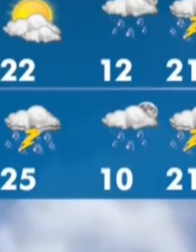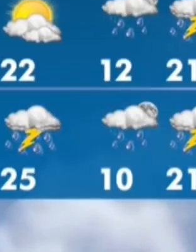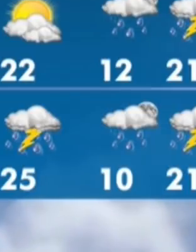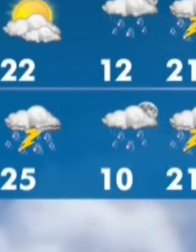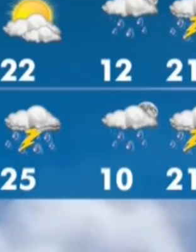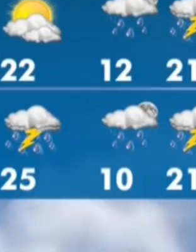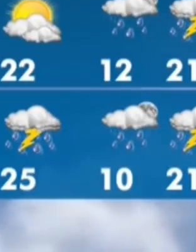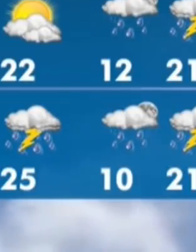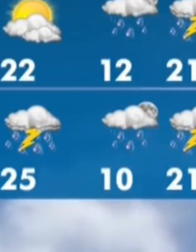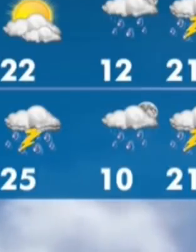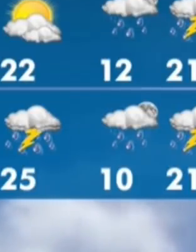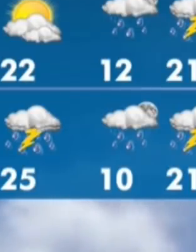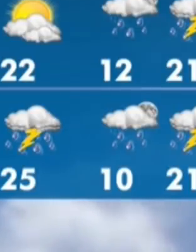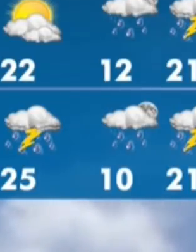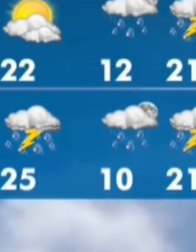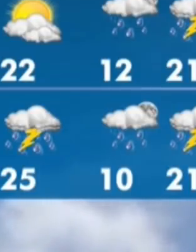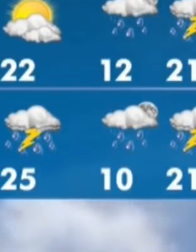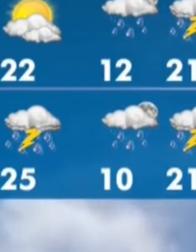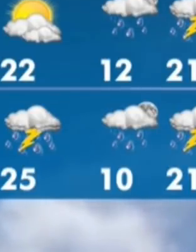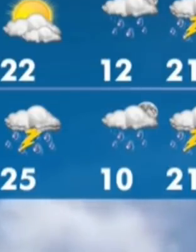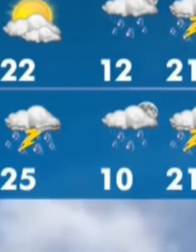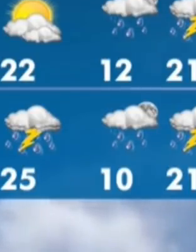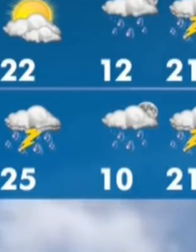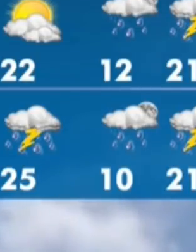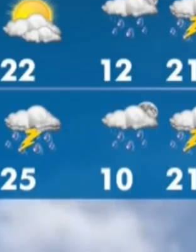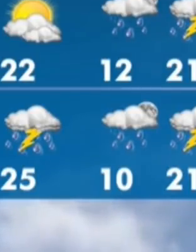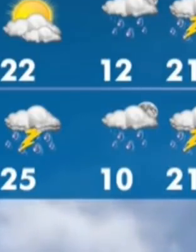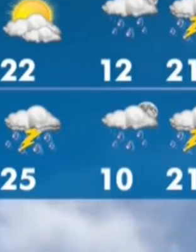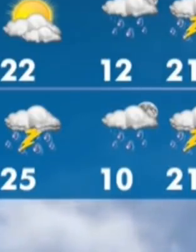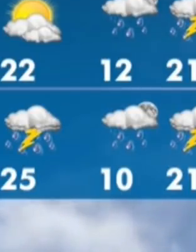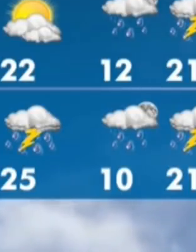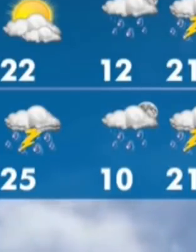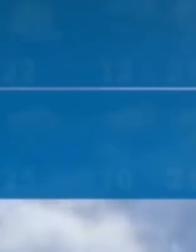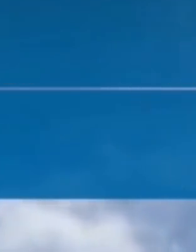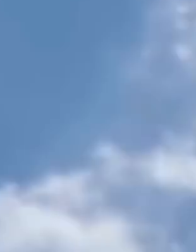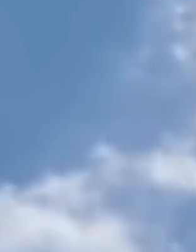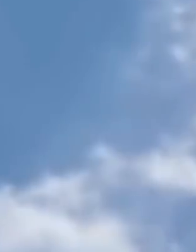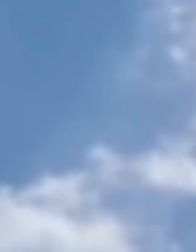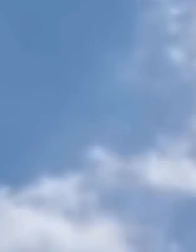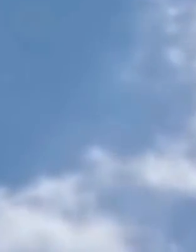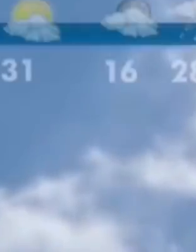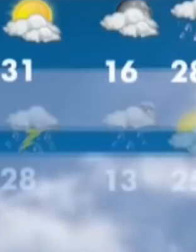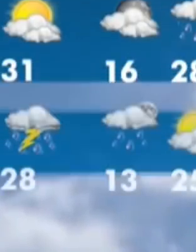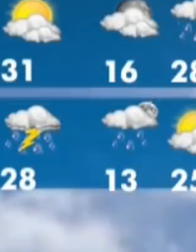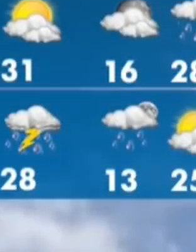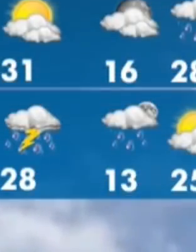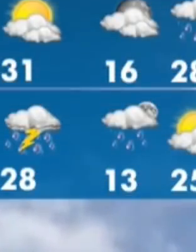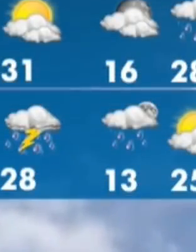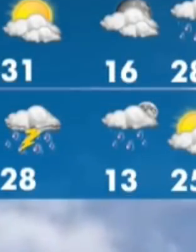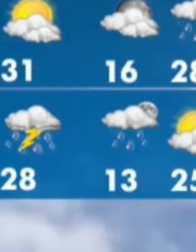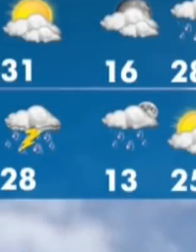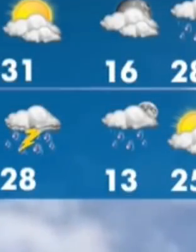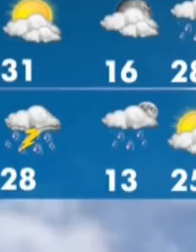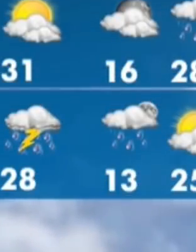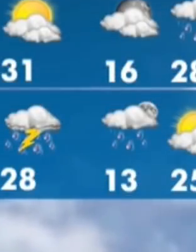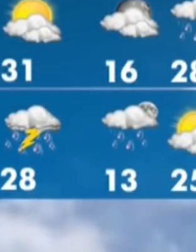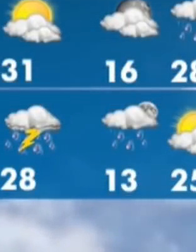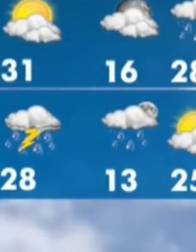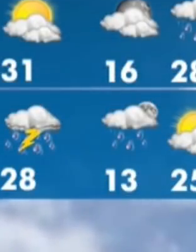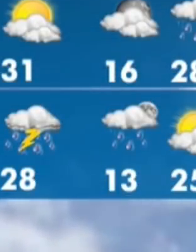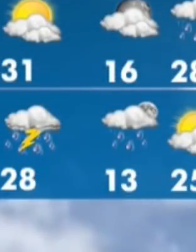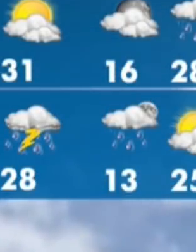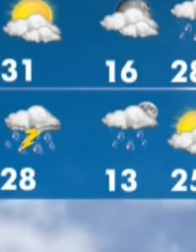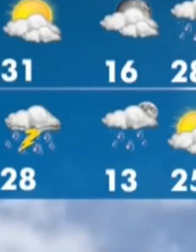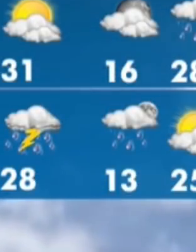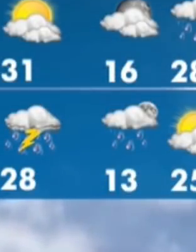10 өдөртөө 18 хэм дулаан. Баг нурд шөндөө 10 өдөртөө 19 хэм дулаан. Чингис шөндөө 12